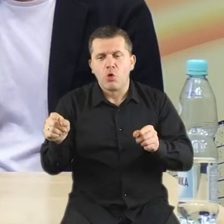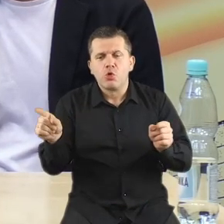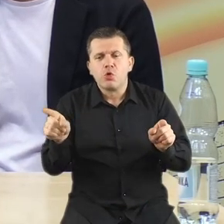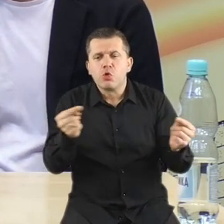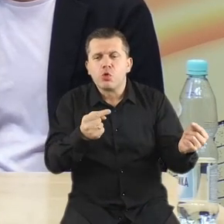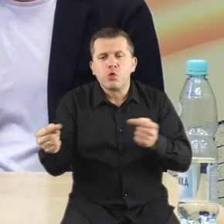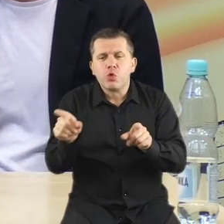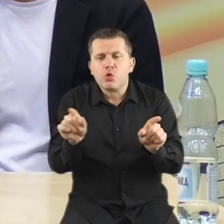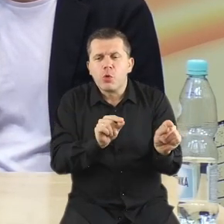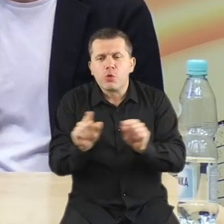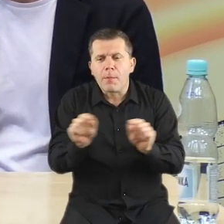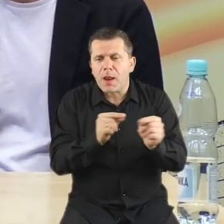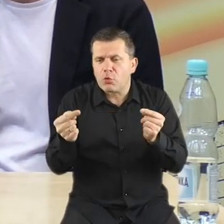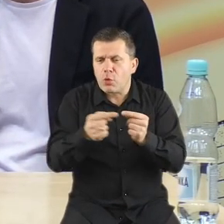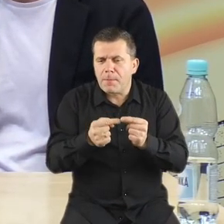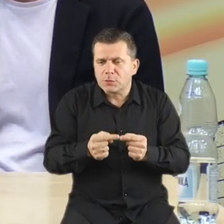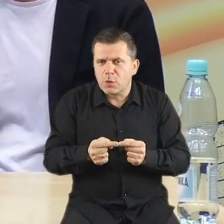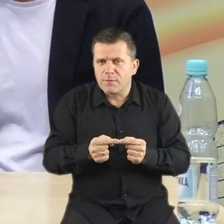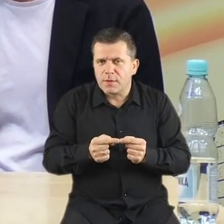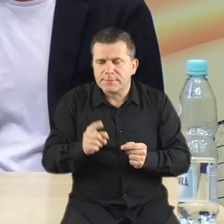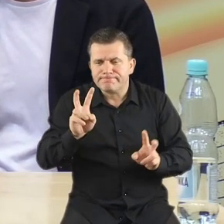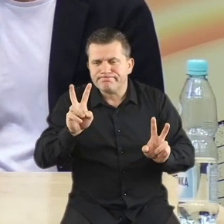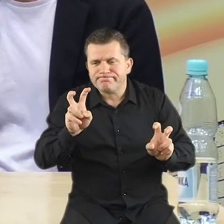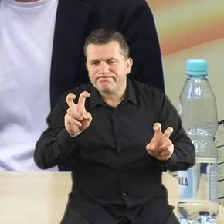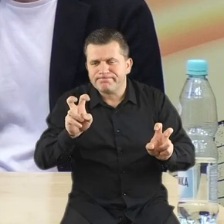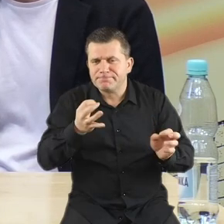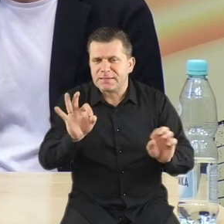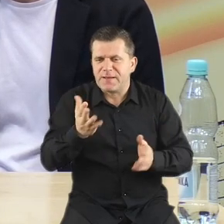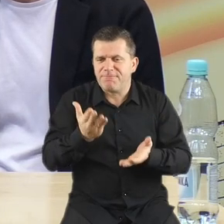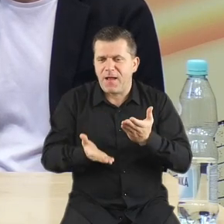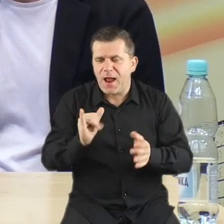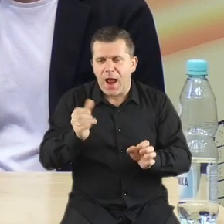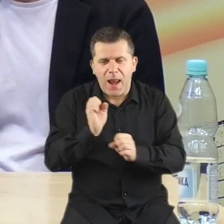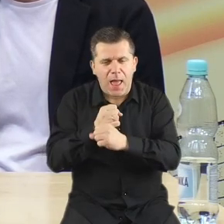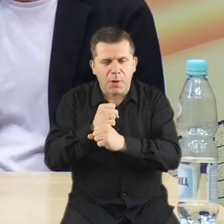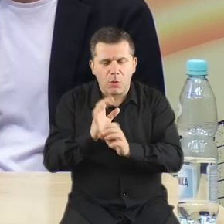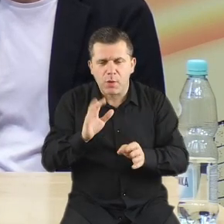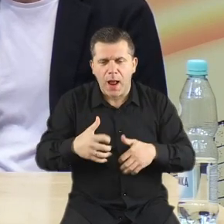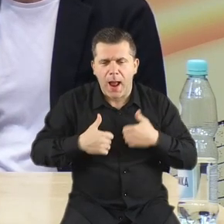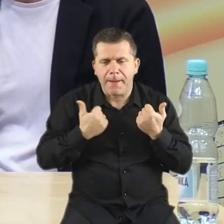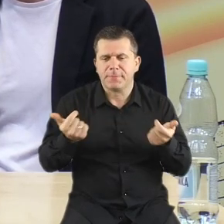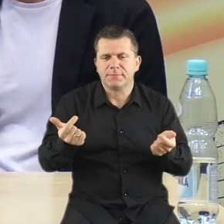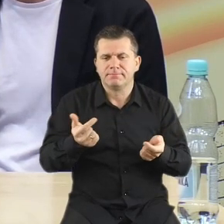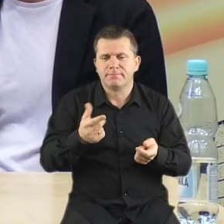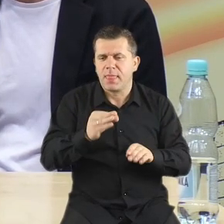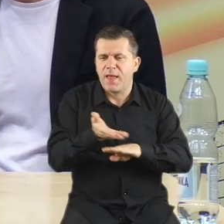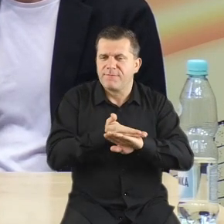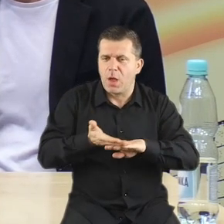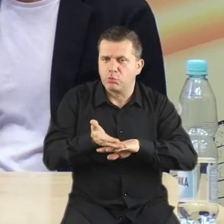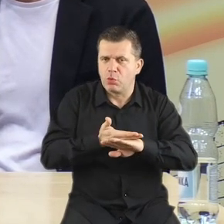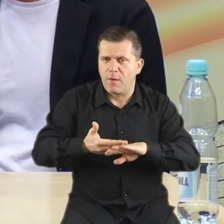ważone jak gdyby za pomocą wagi laboratoryjnej. I po to, żeby właśnie nie